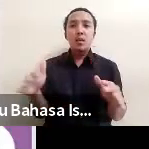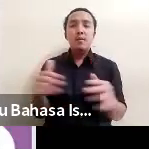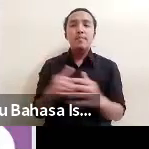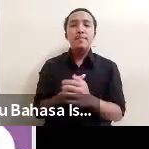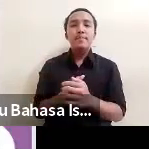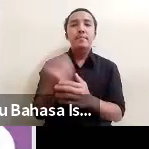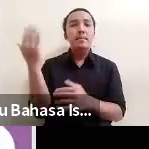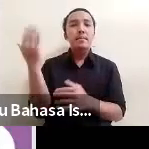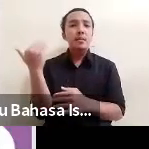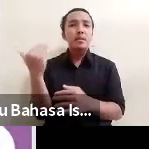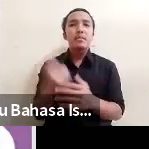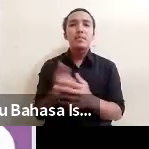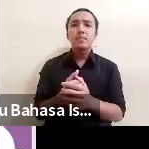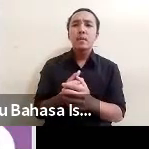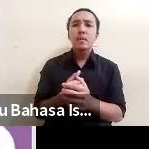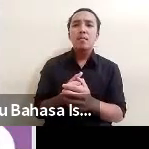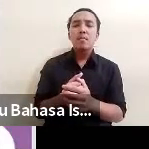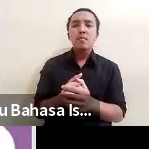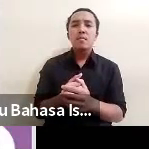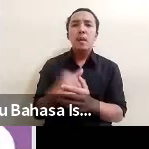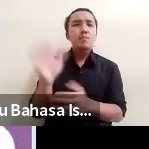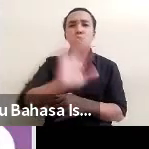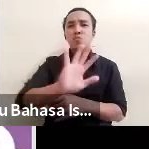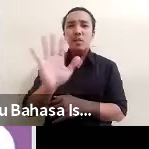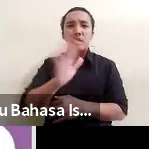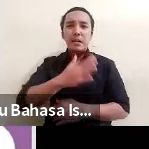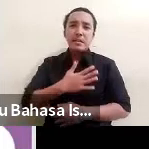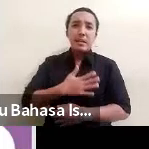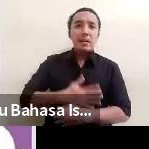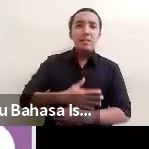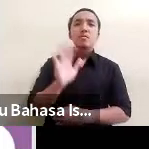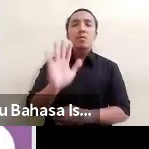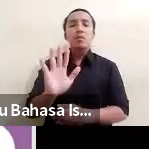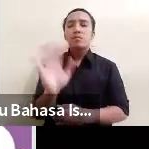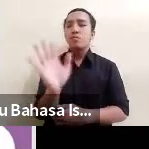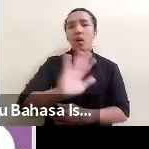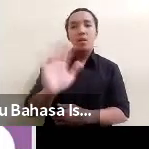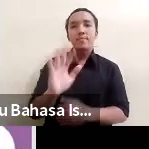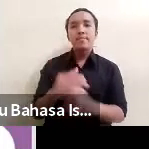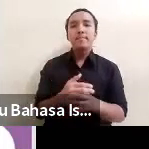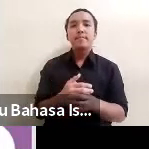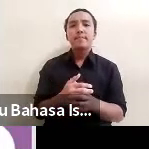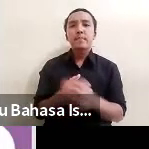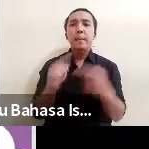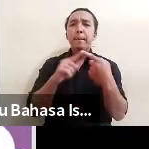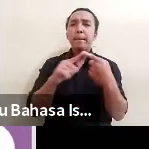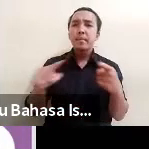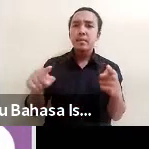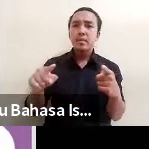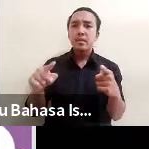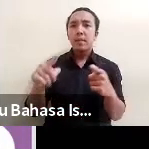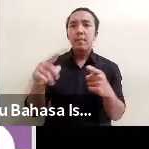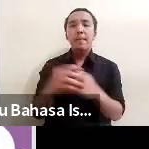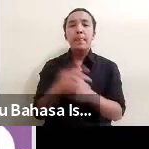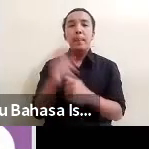tadi bukan hanya sekedar charity, ya, bukan hanya sekedar belas kasihan bantuan, tetapi Pak Bupati,